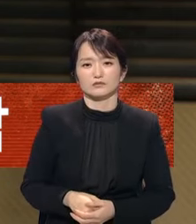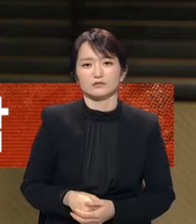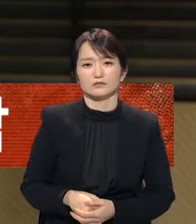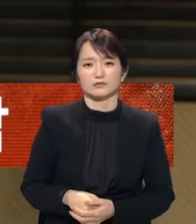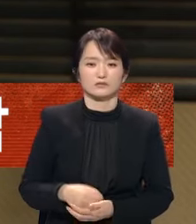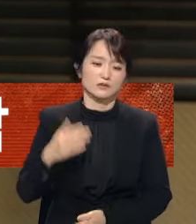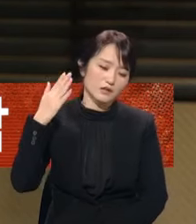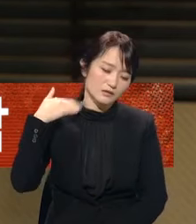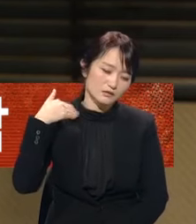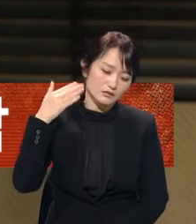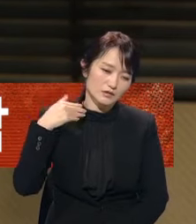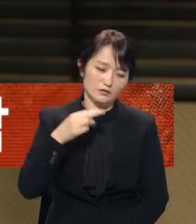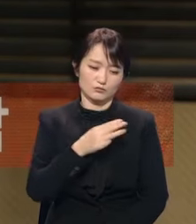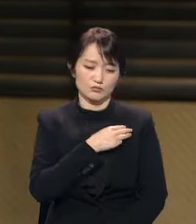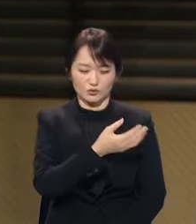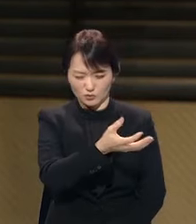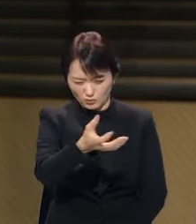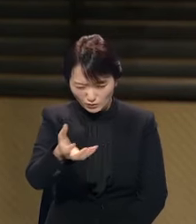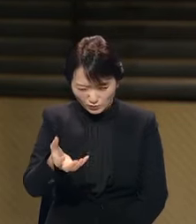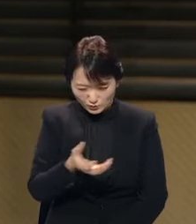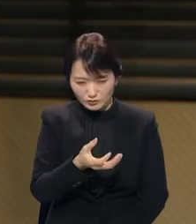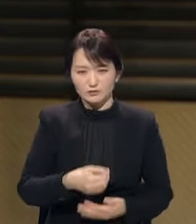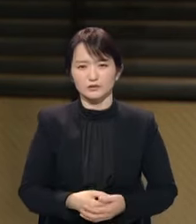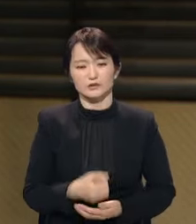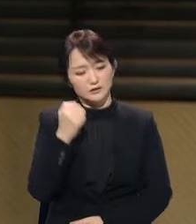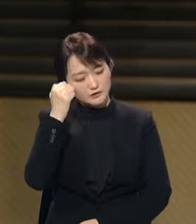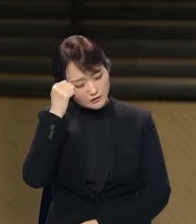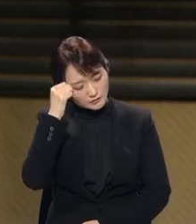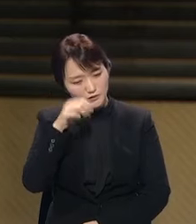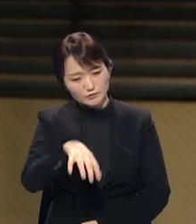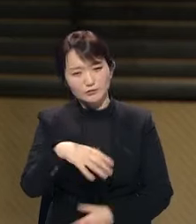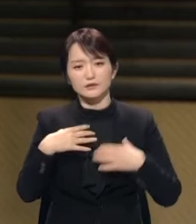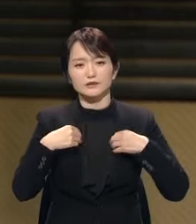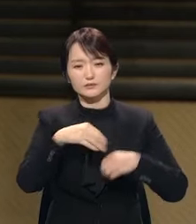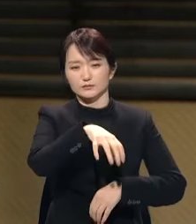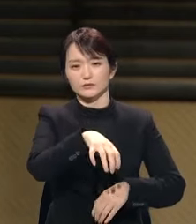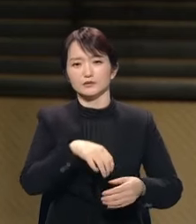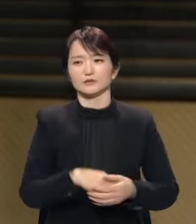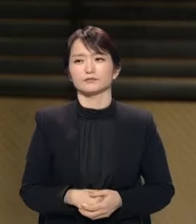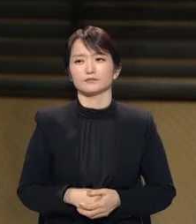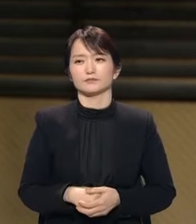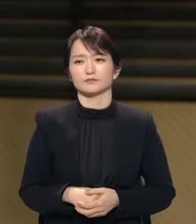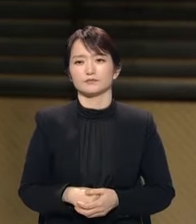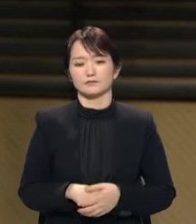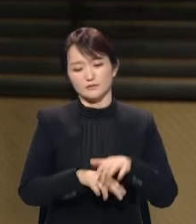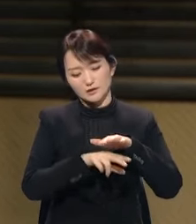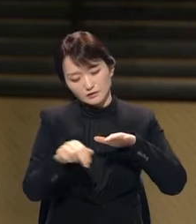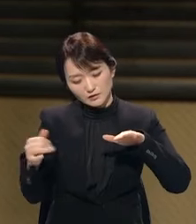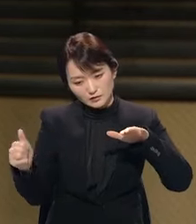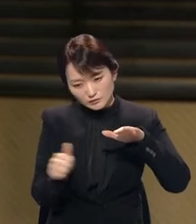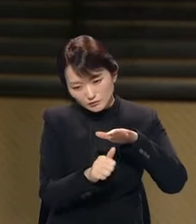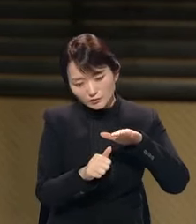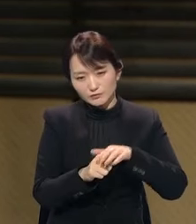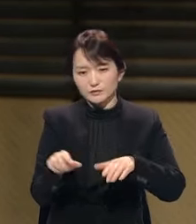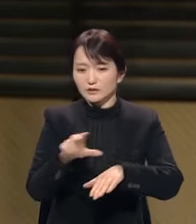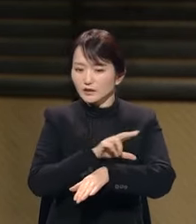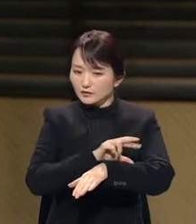이렇게 돌아다녔습니다. 자문주로 찜질방에서 자고 아까 이장 기자 얘기했던 것처럼 이동은 지하철, 뭐 경전철